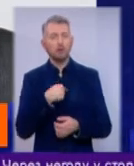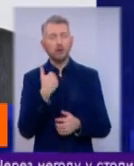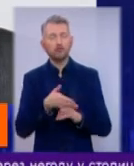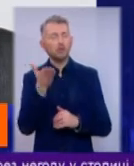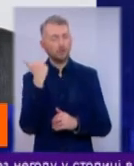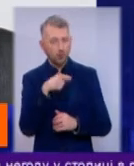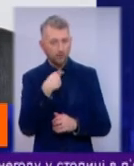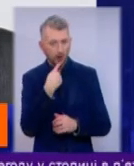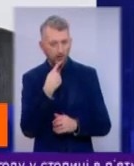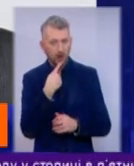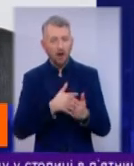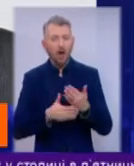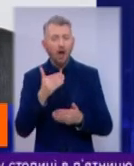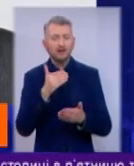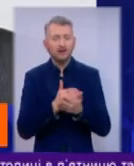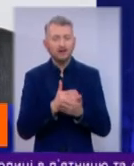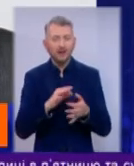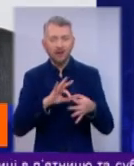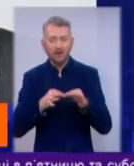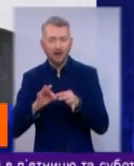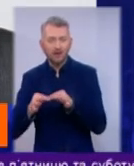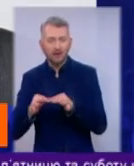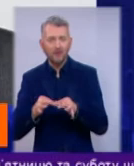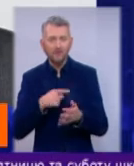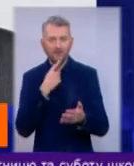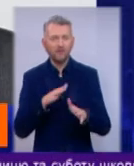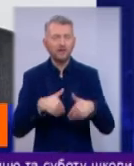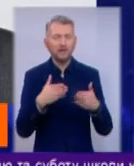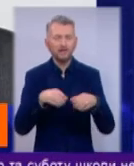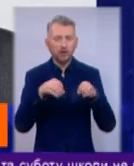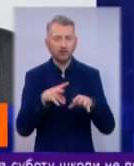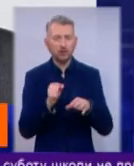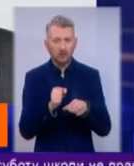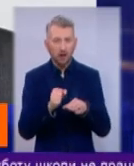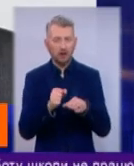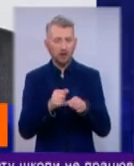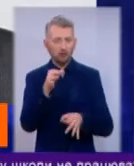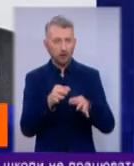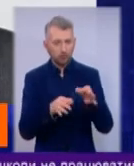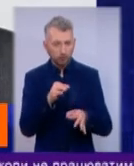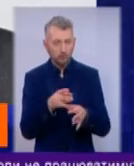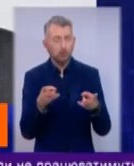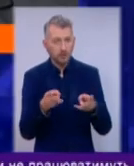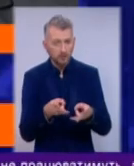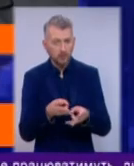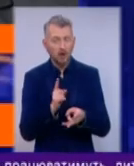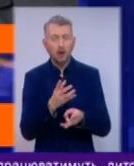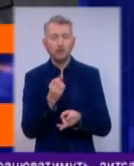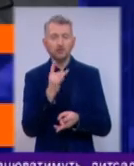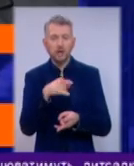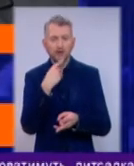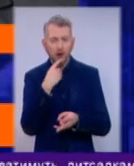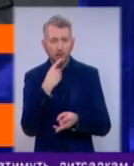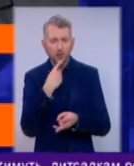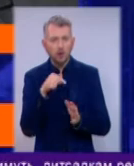говорив, а кінцева ланка винесення рішень на засудження корупціонерів таки потрібна, але ще раз кажу, суть не в структурі, а